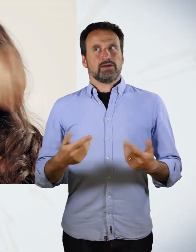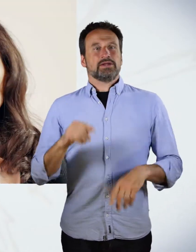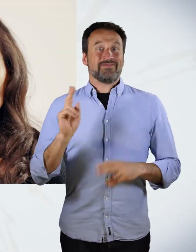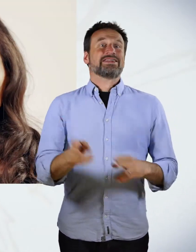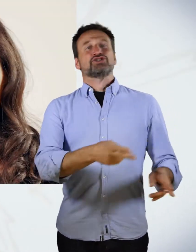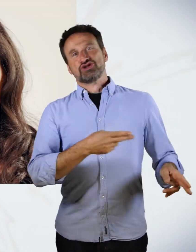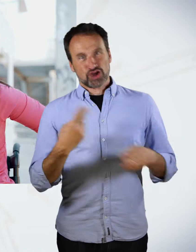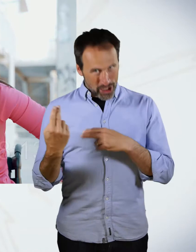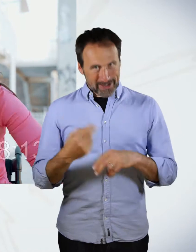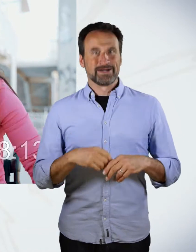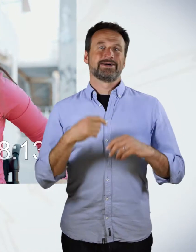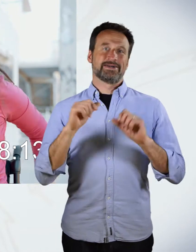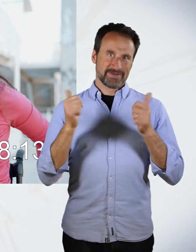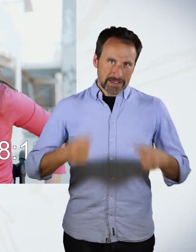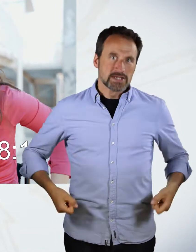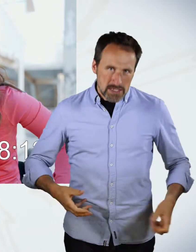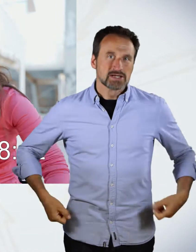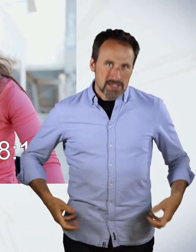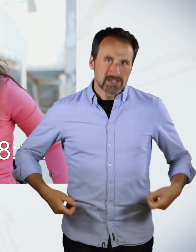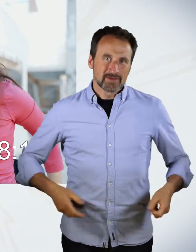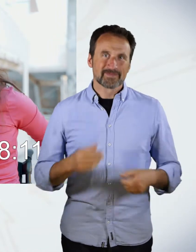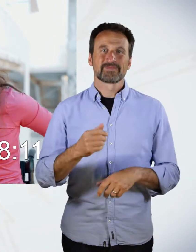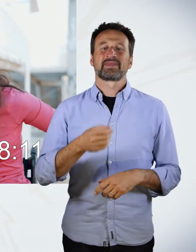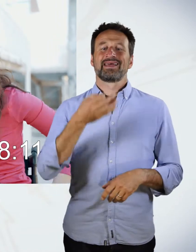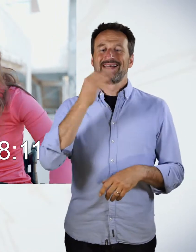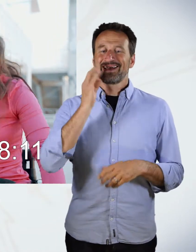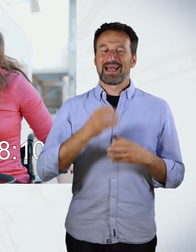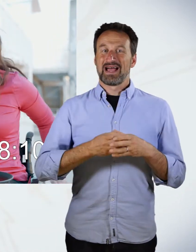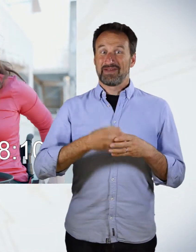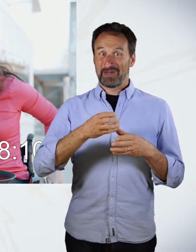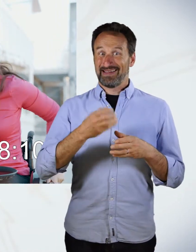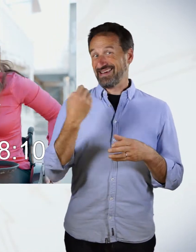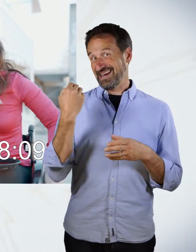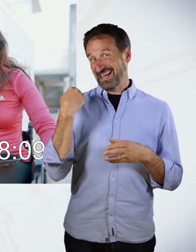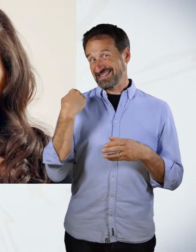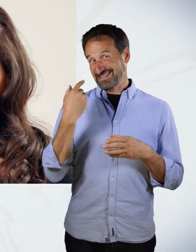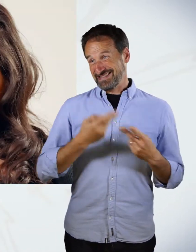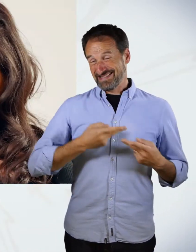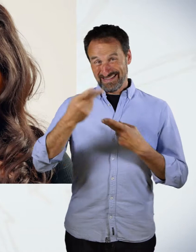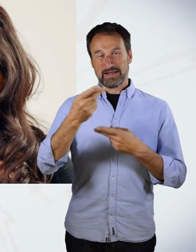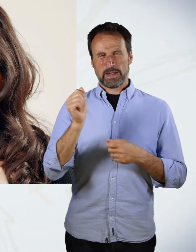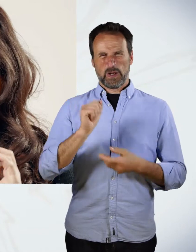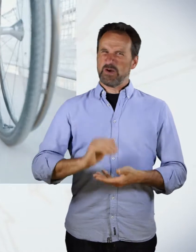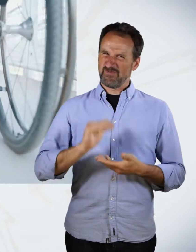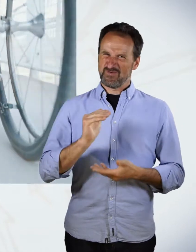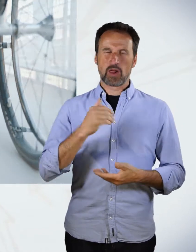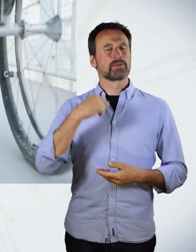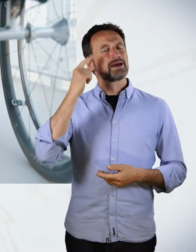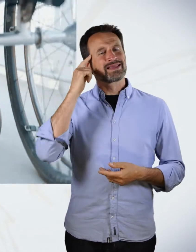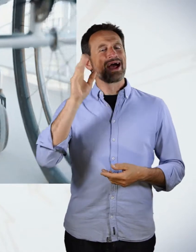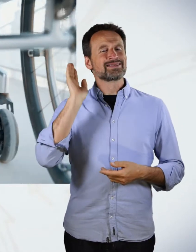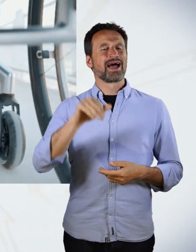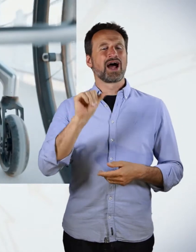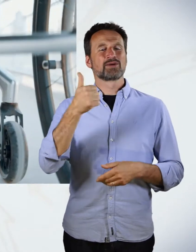Gut, dann ging es wieder zurück. Ich habe die Kaffeebecher bei der letzten Runde ziemlich voll gemacht. Aber ich dachte, Zeit ist